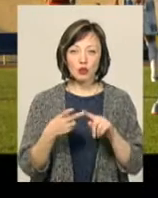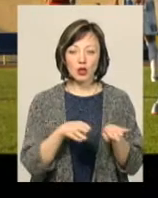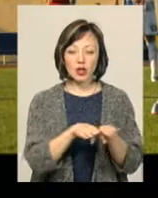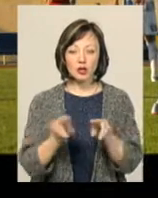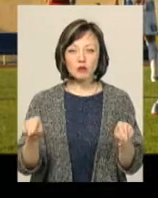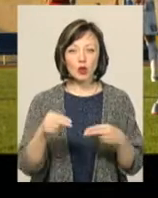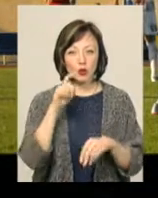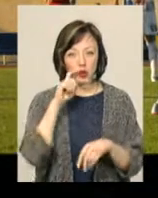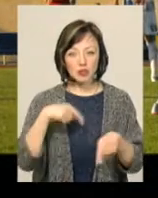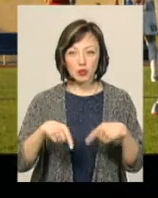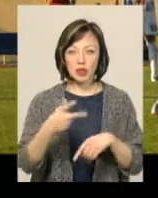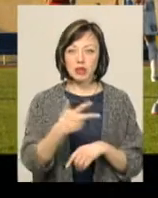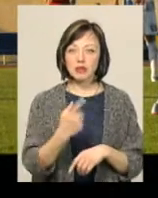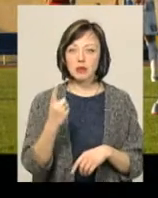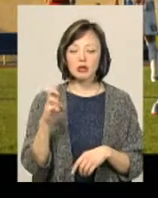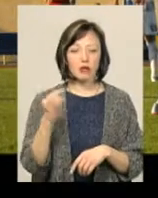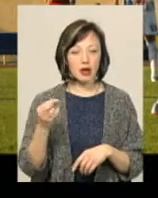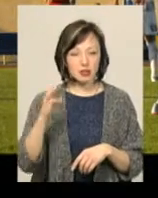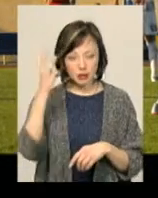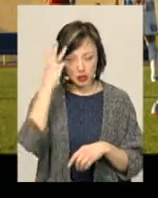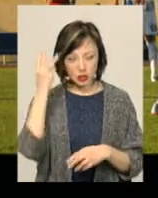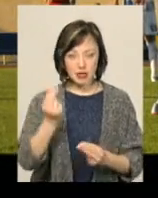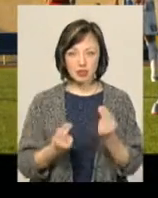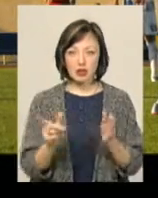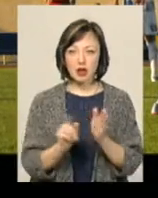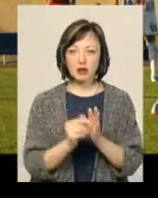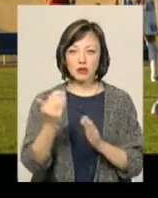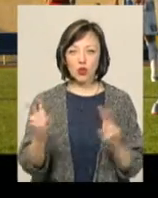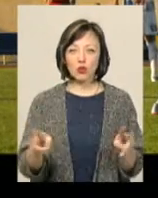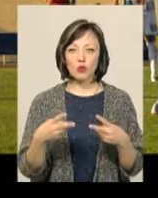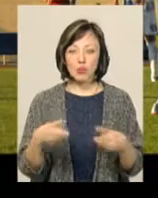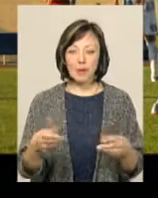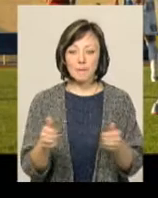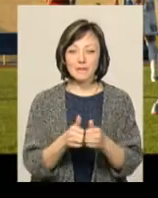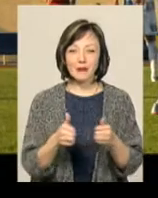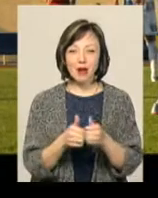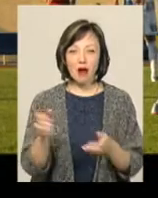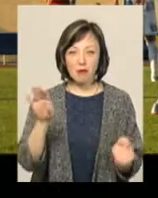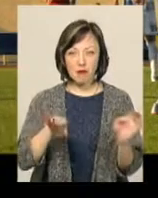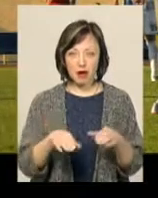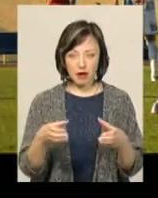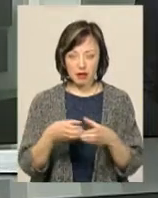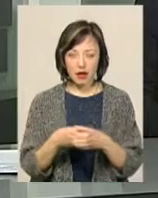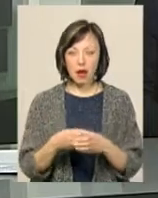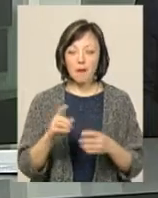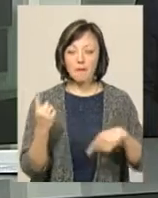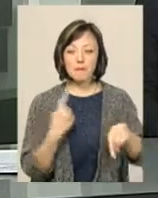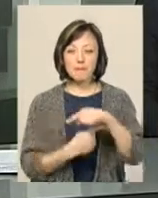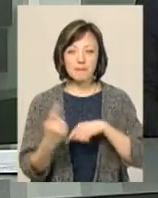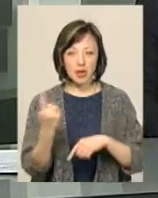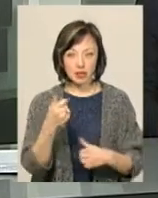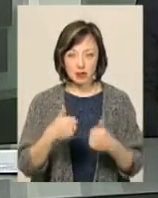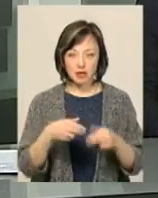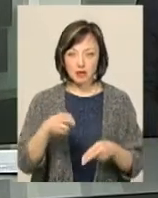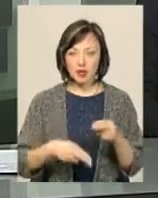з футболу. 31 березня хмельничани зіграють з тамтешнім клубом «Прикарпаття». Матч першого кола змагань цих команд